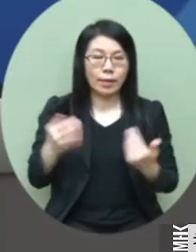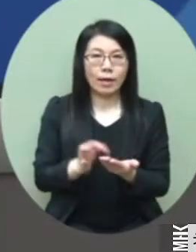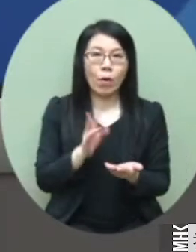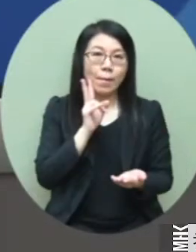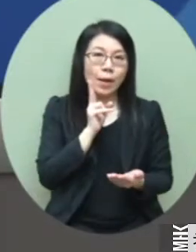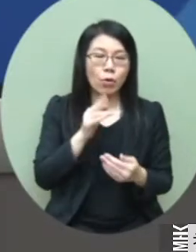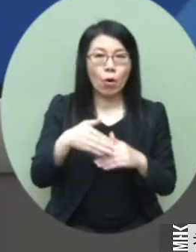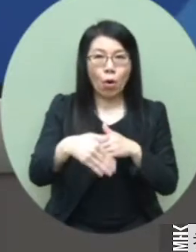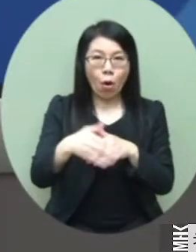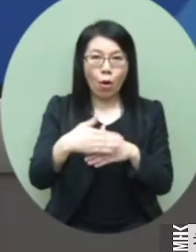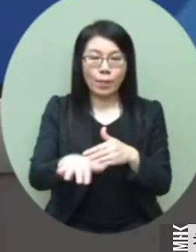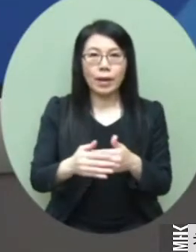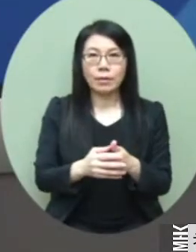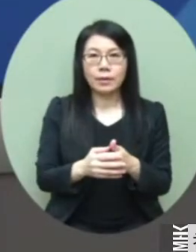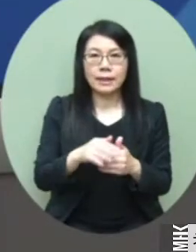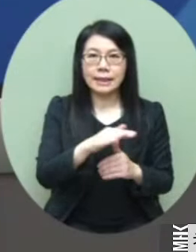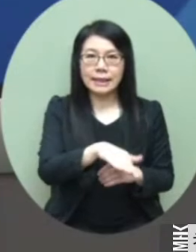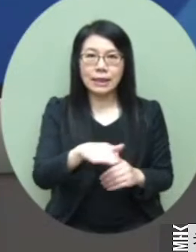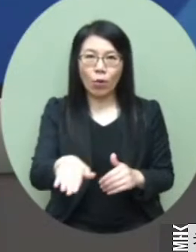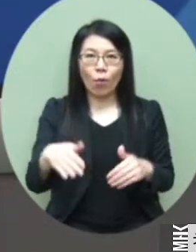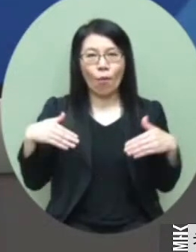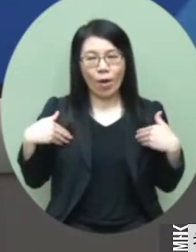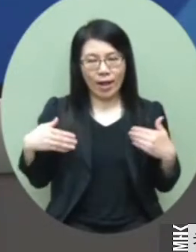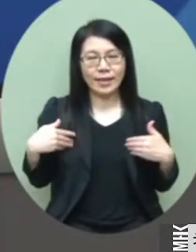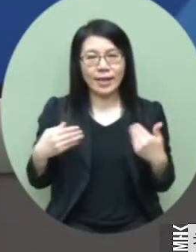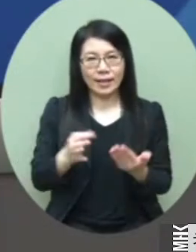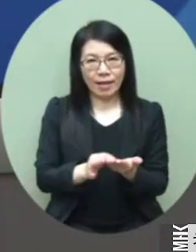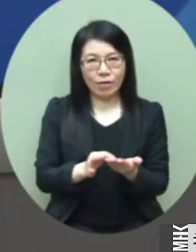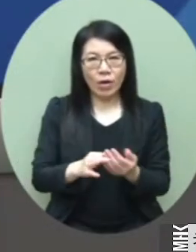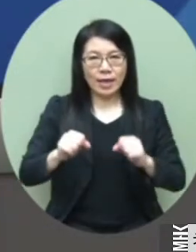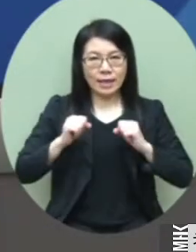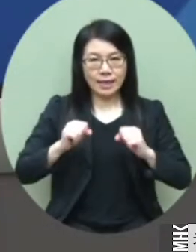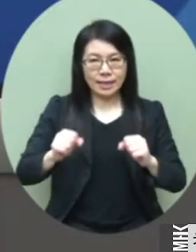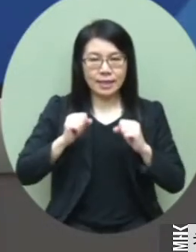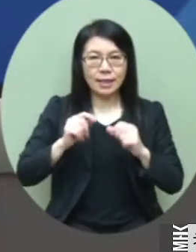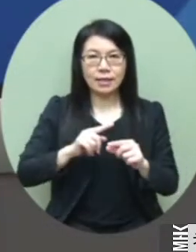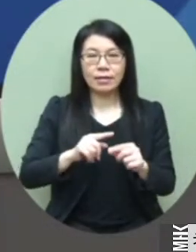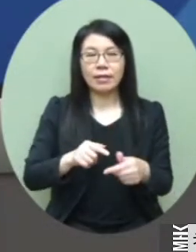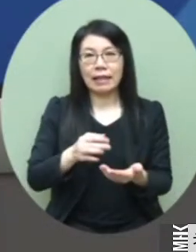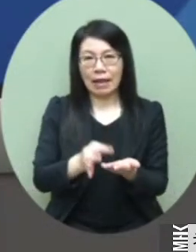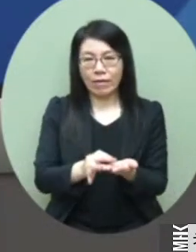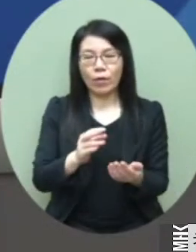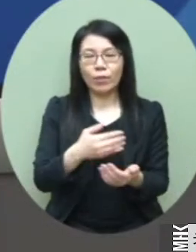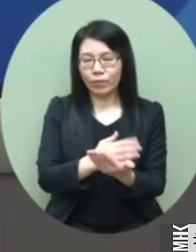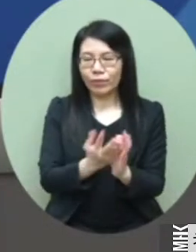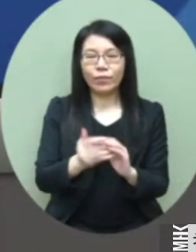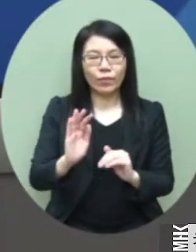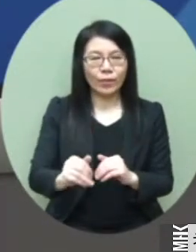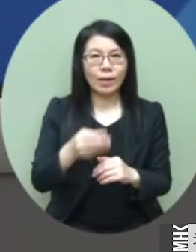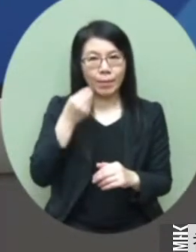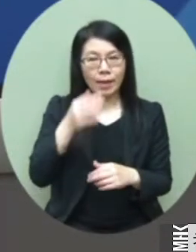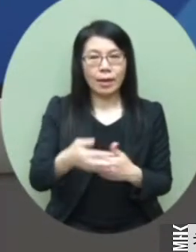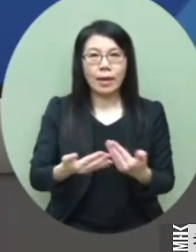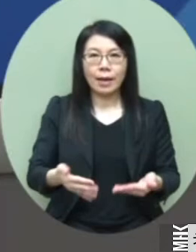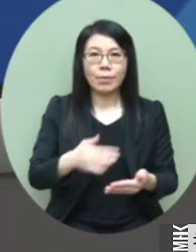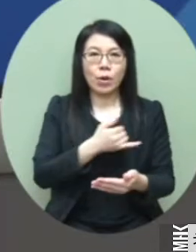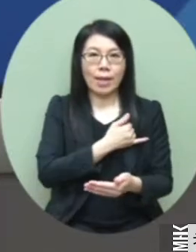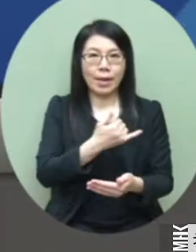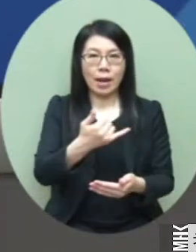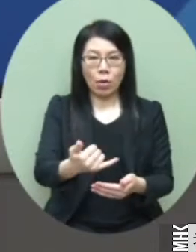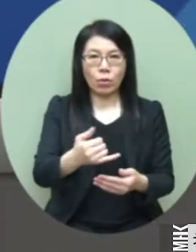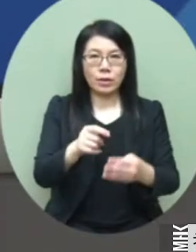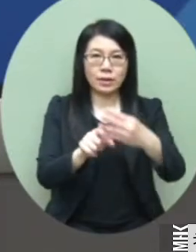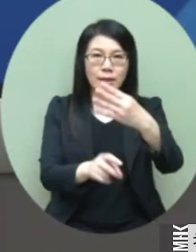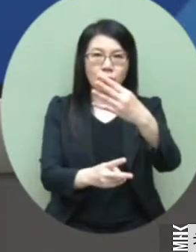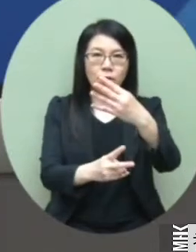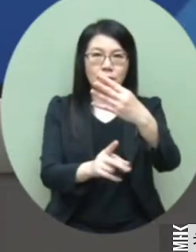譬如話戶外嘅兒童遊樂設施、健身設施等等，市民咧可以喺呢個星期六，即係